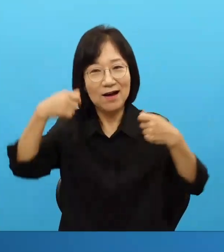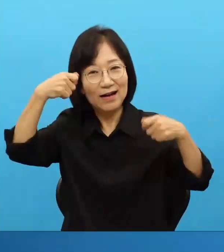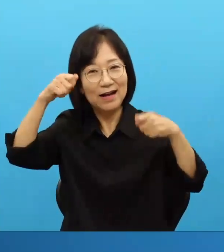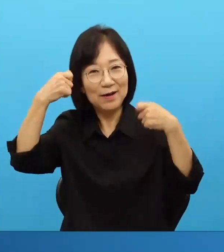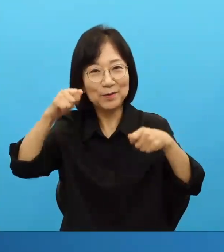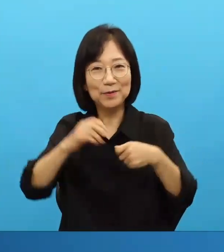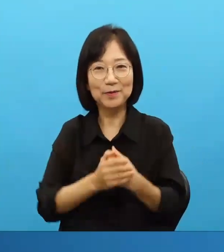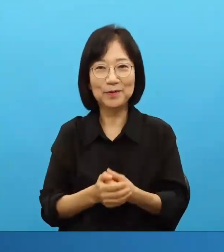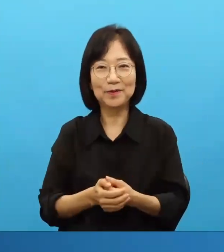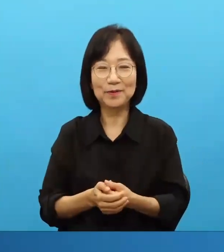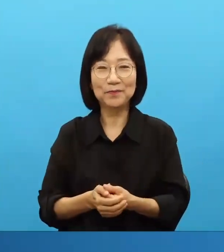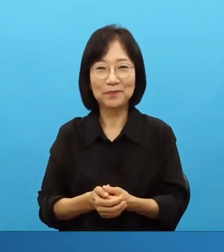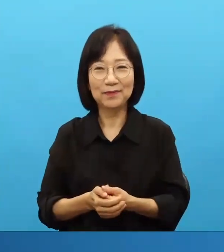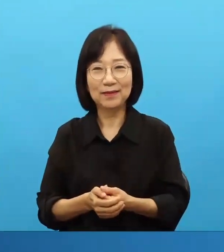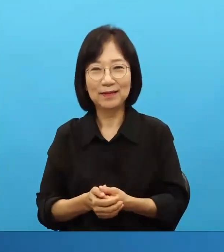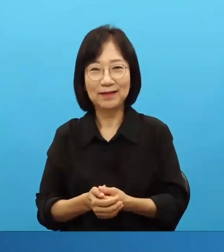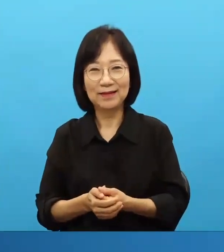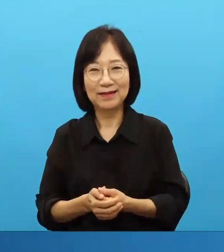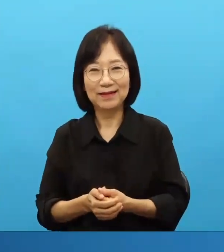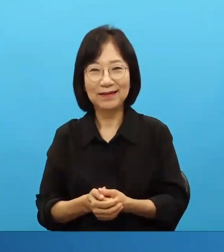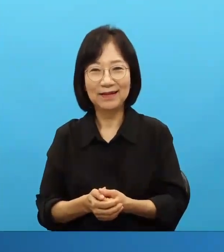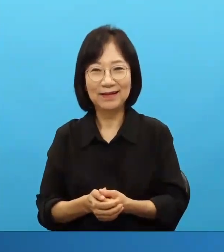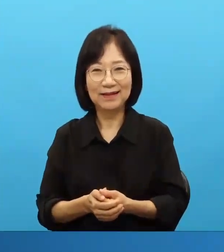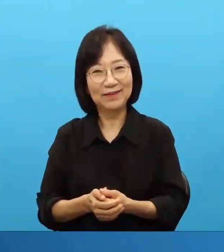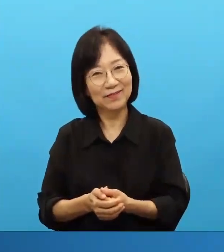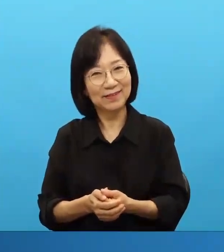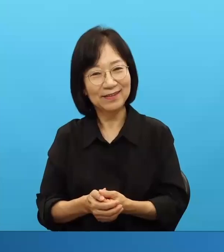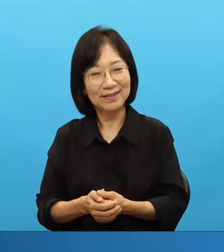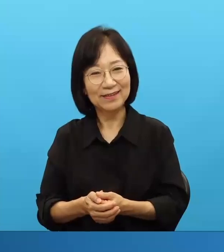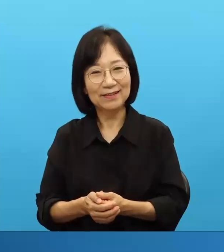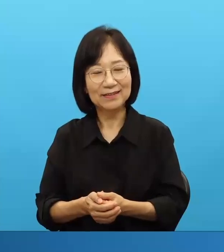몸이 따라주지 않아도 즐거운 흥부자.